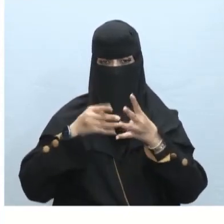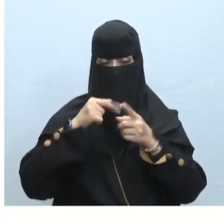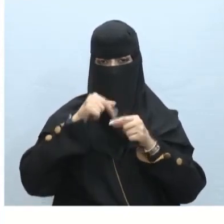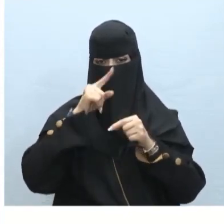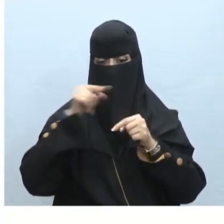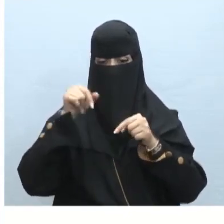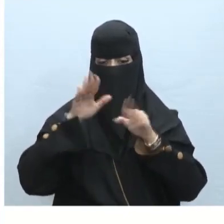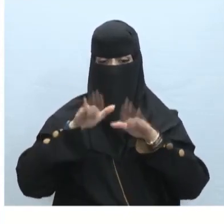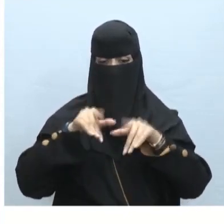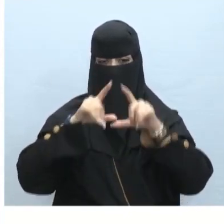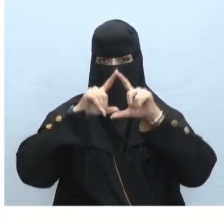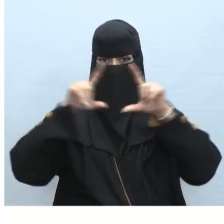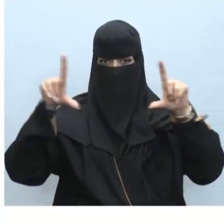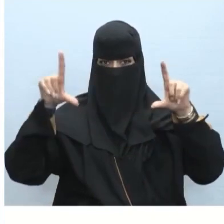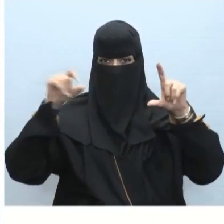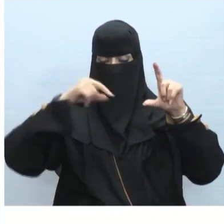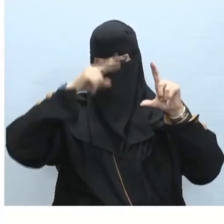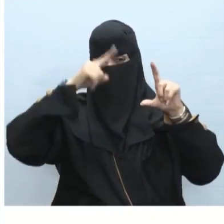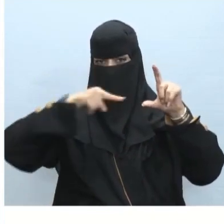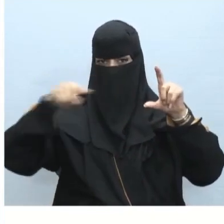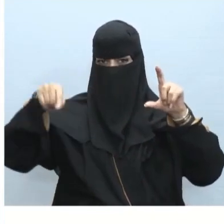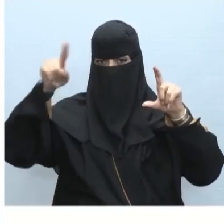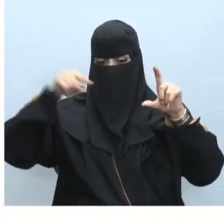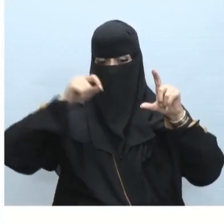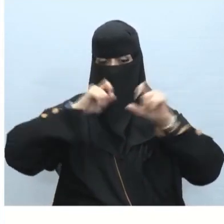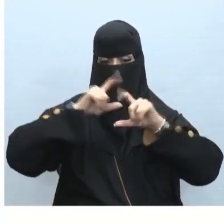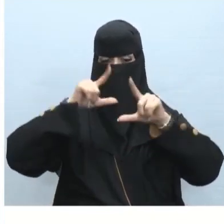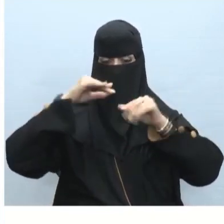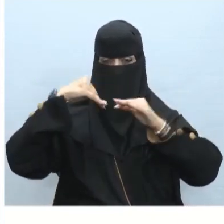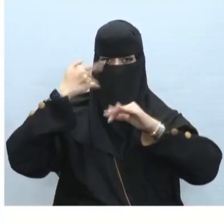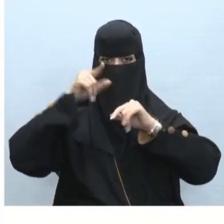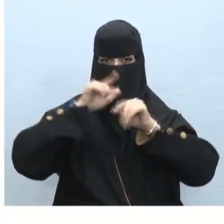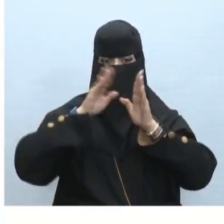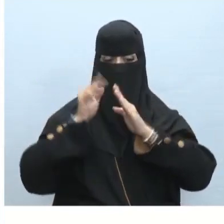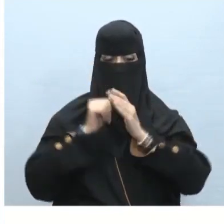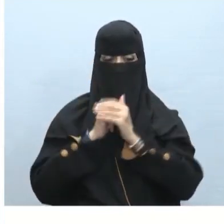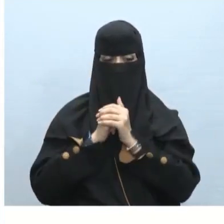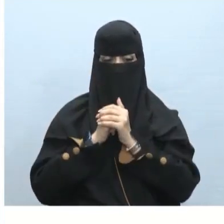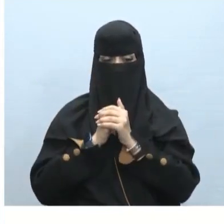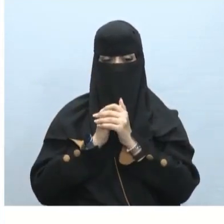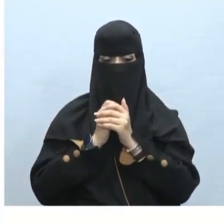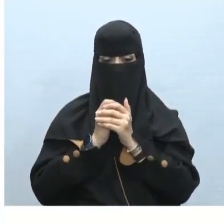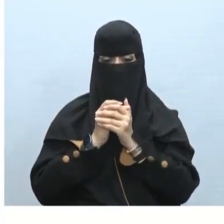سيبقى المخطط البياني ظاهرا على الشريحه